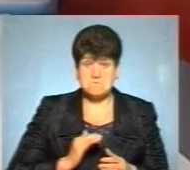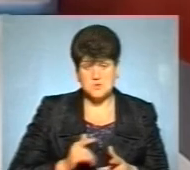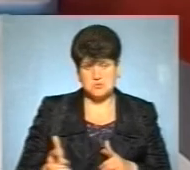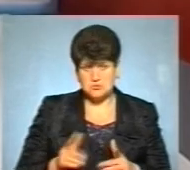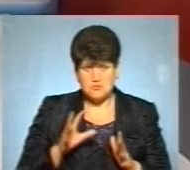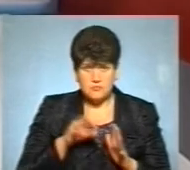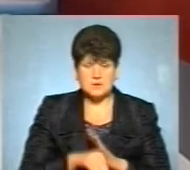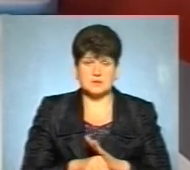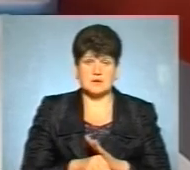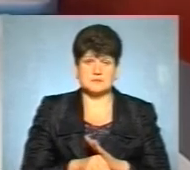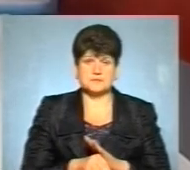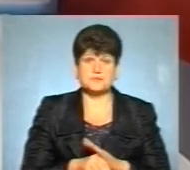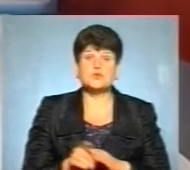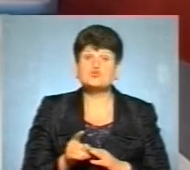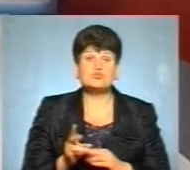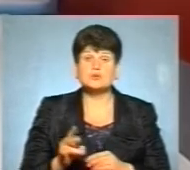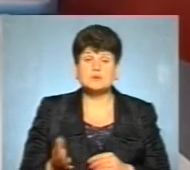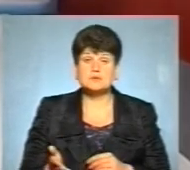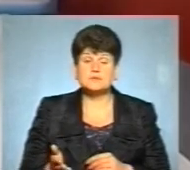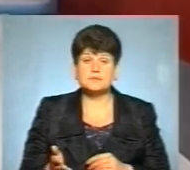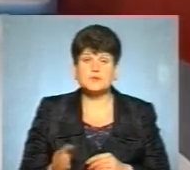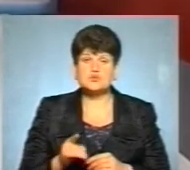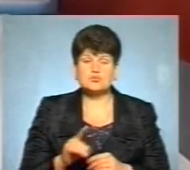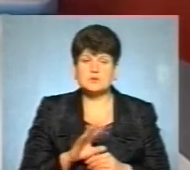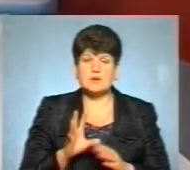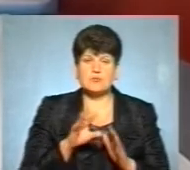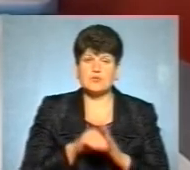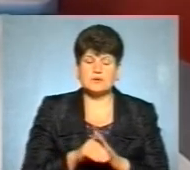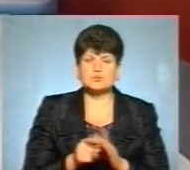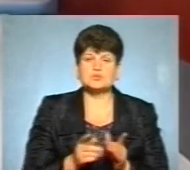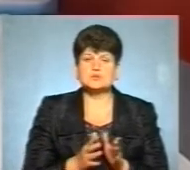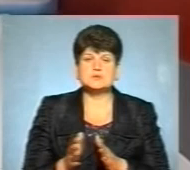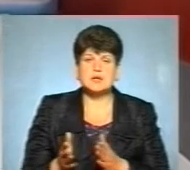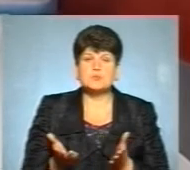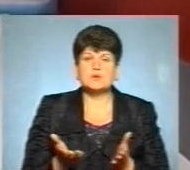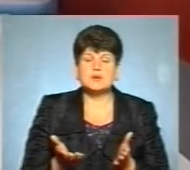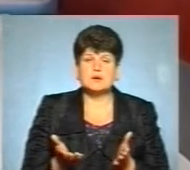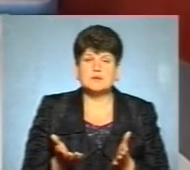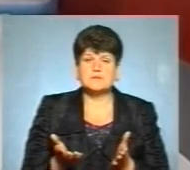це вкладатись, чому б ні? Чому б не запроваджувати таку систему, яка